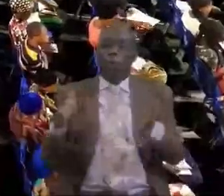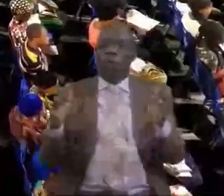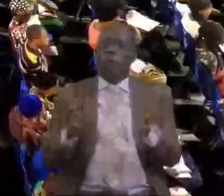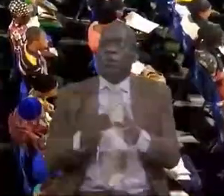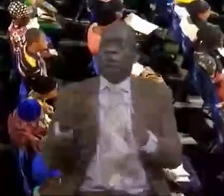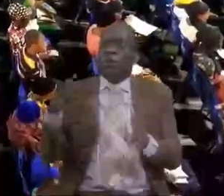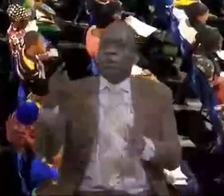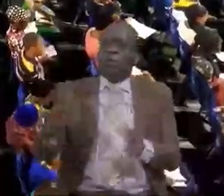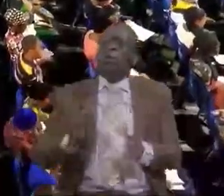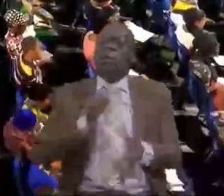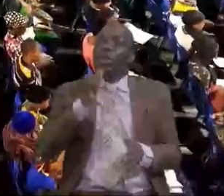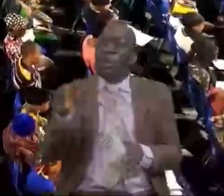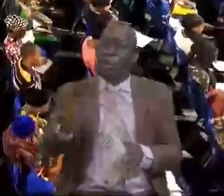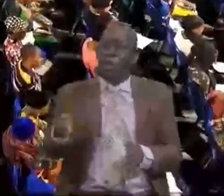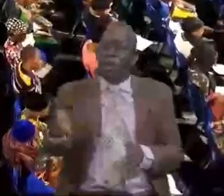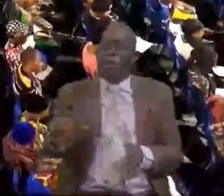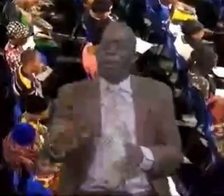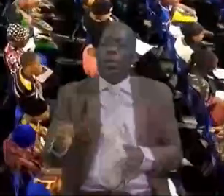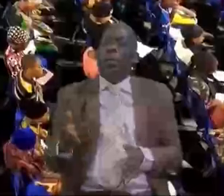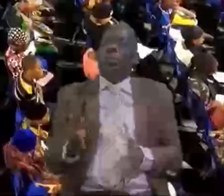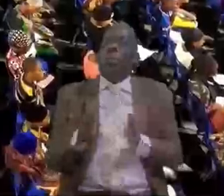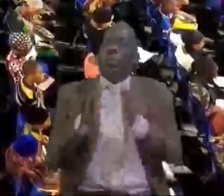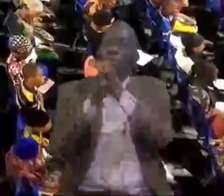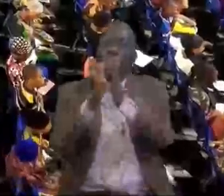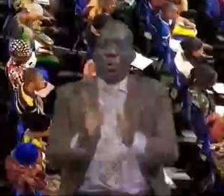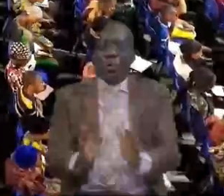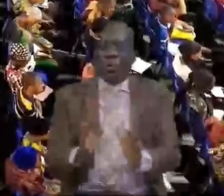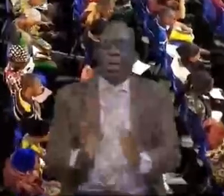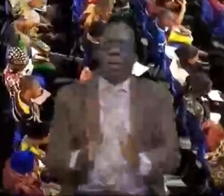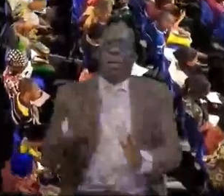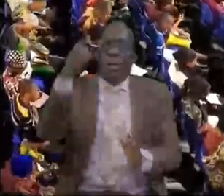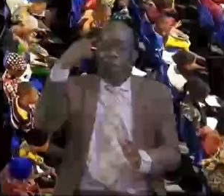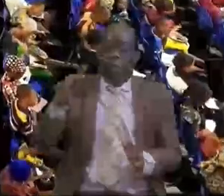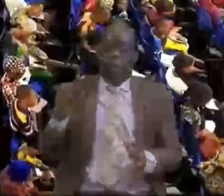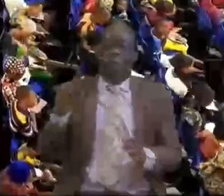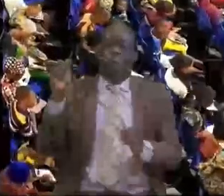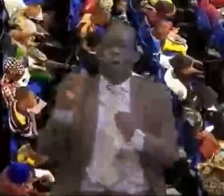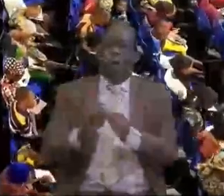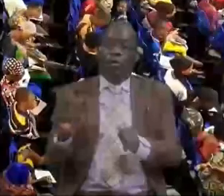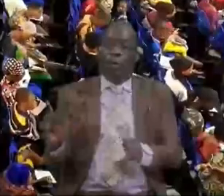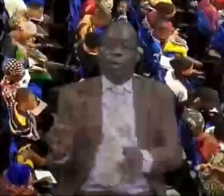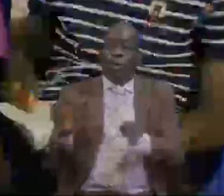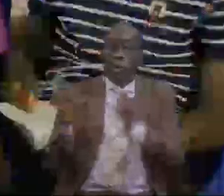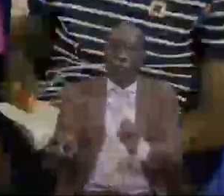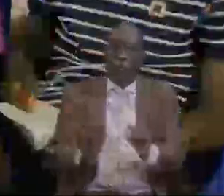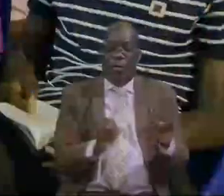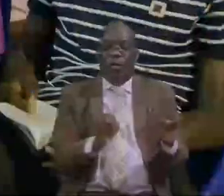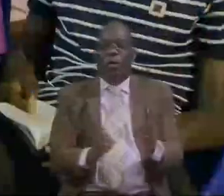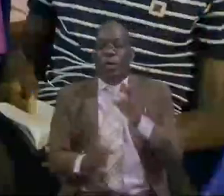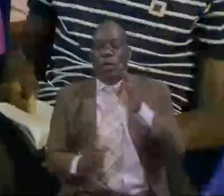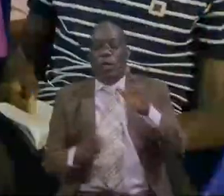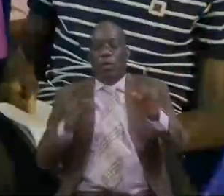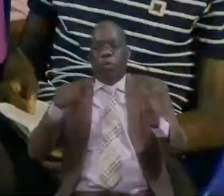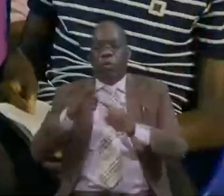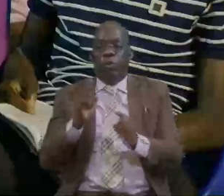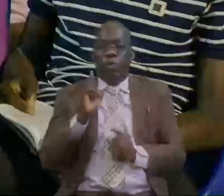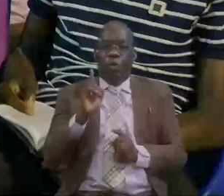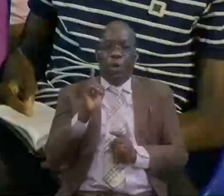l'intercesseur impartial pour chaque individu. Il y a trois choses à considérer. Premièrement,